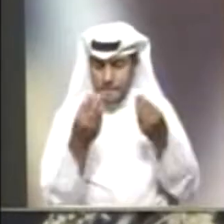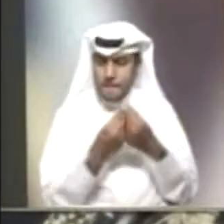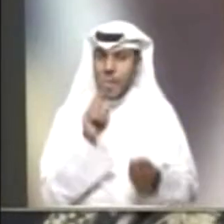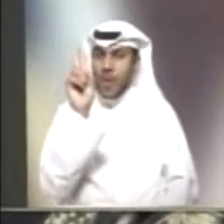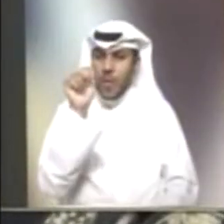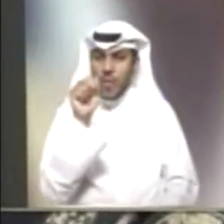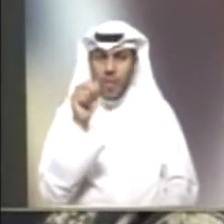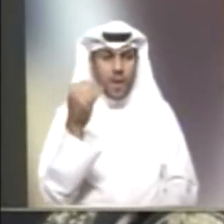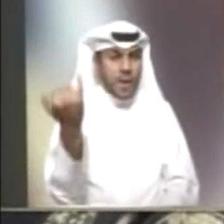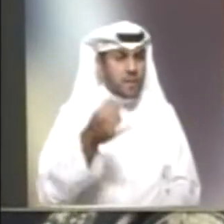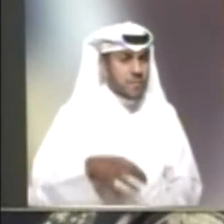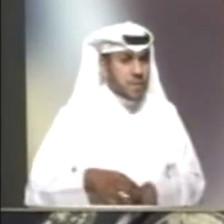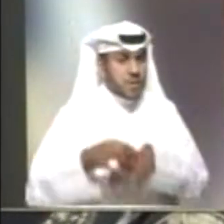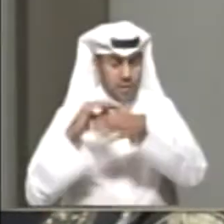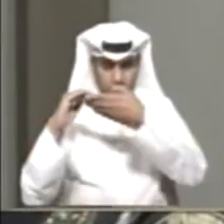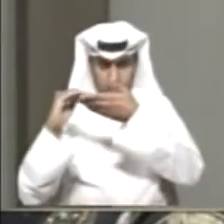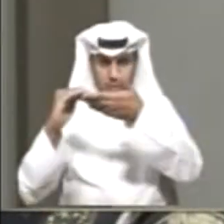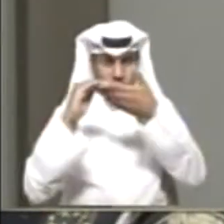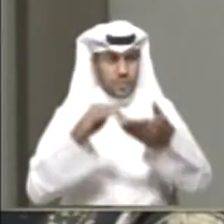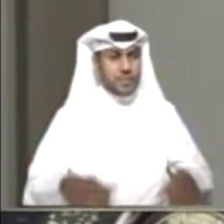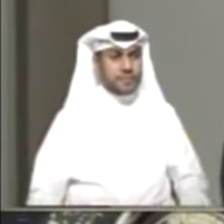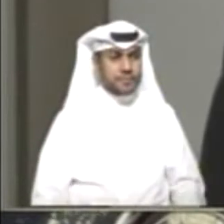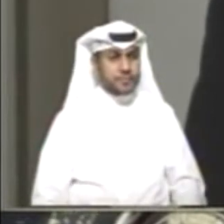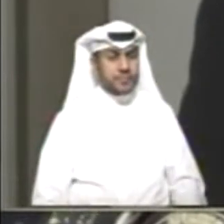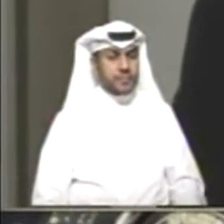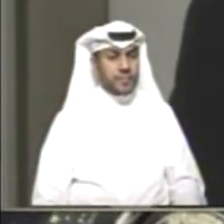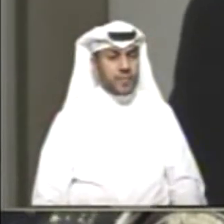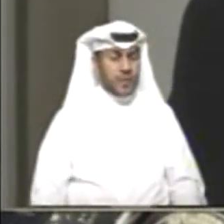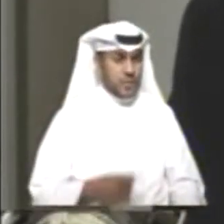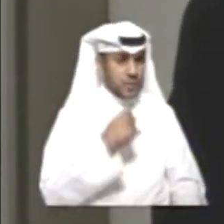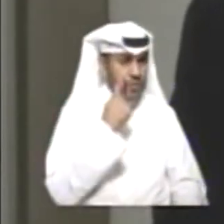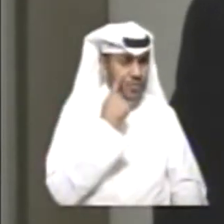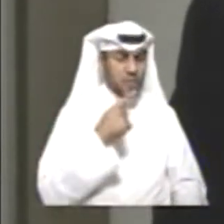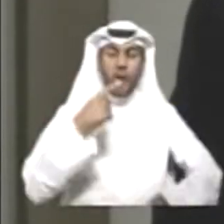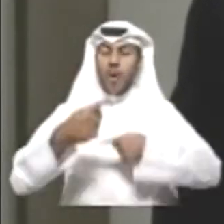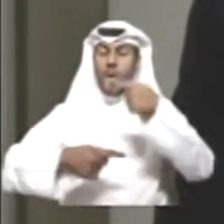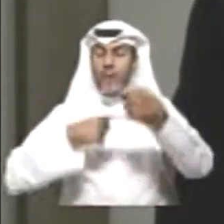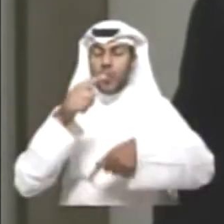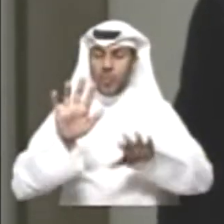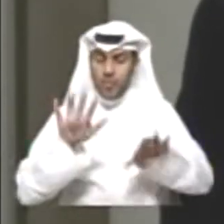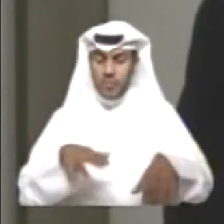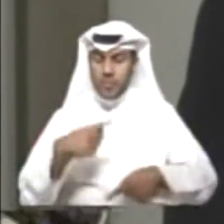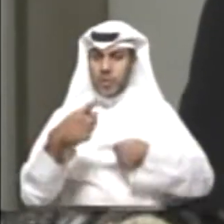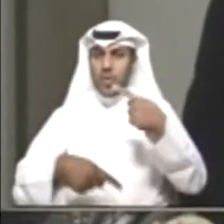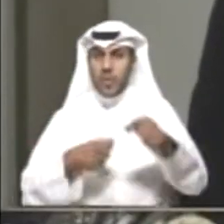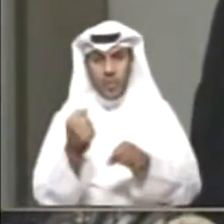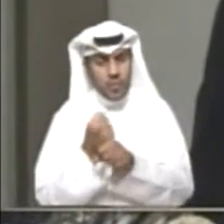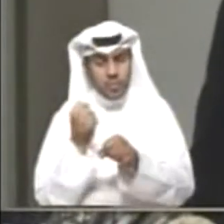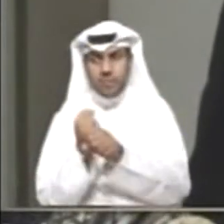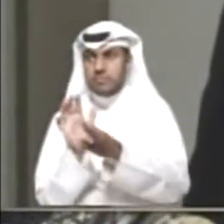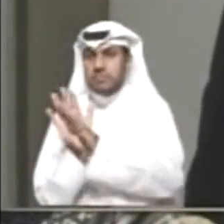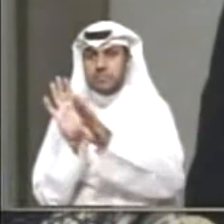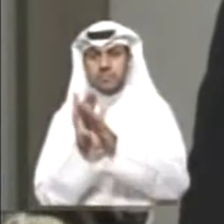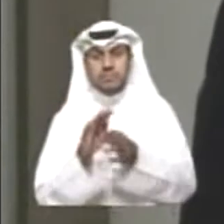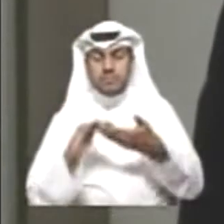إطار شراكة إنسانية مميزة. دائماً ما وجدت المفوضية على الخطوط الأمامية في